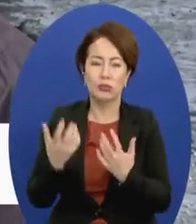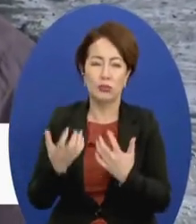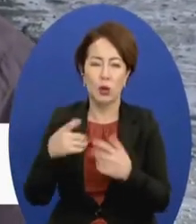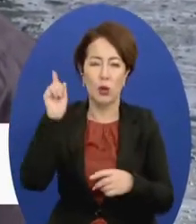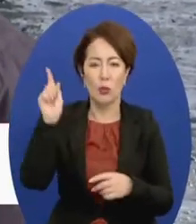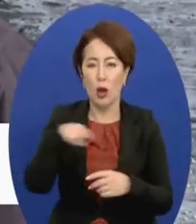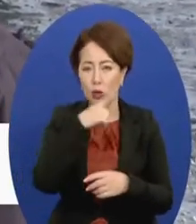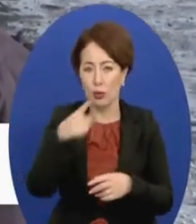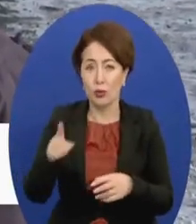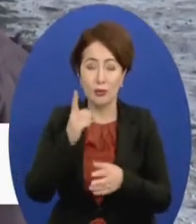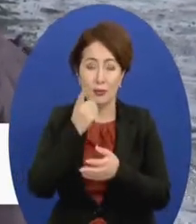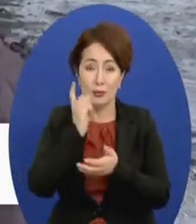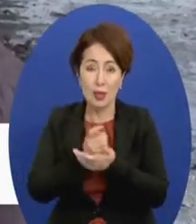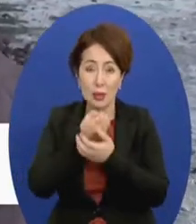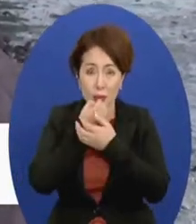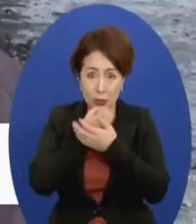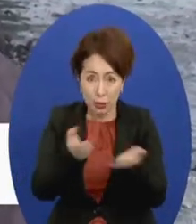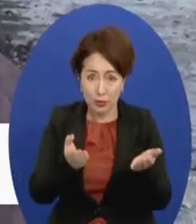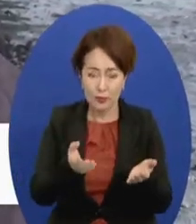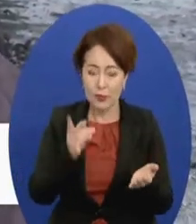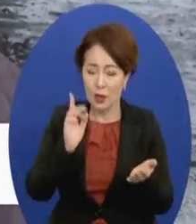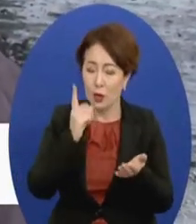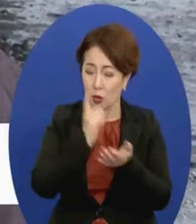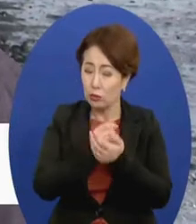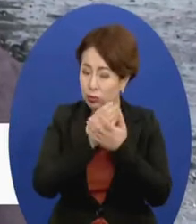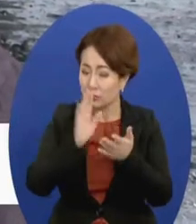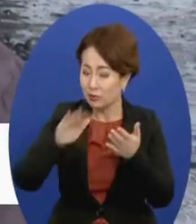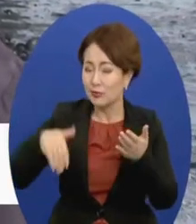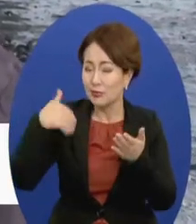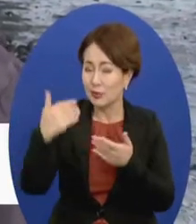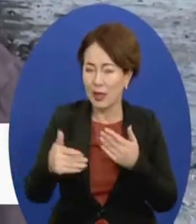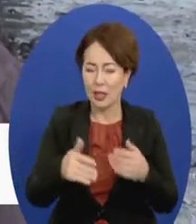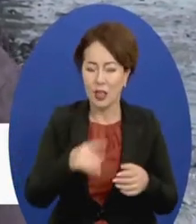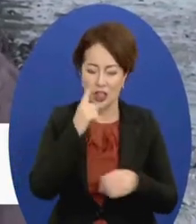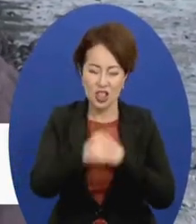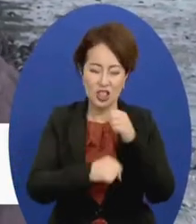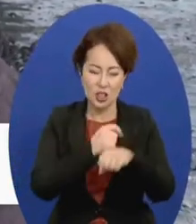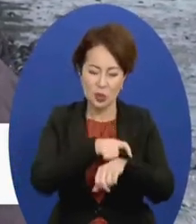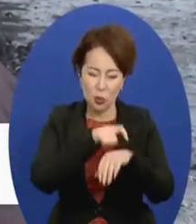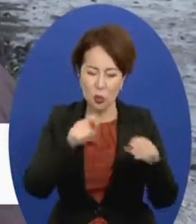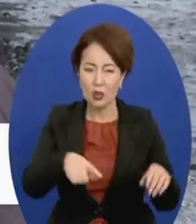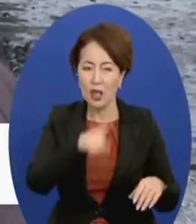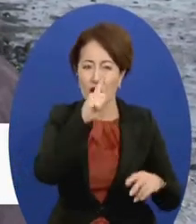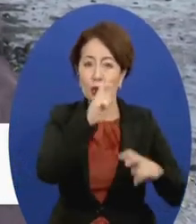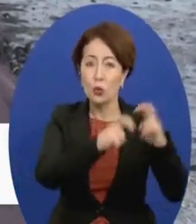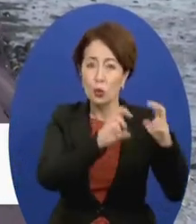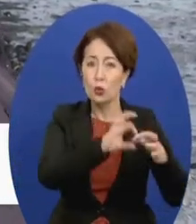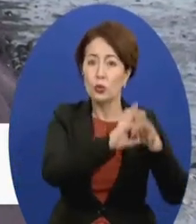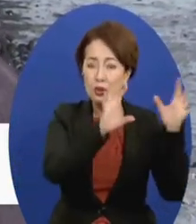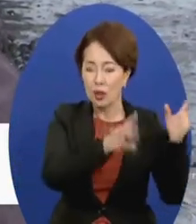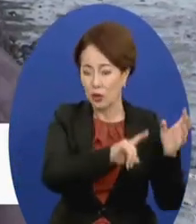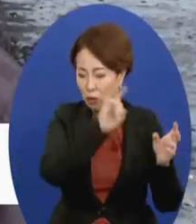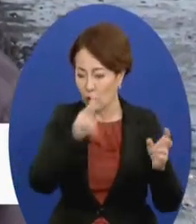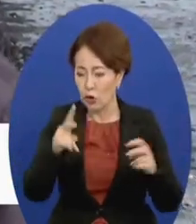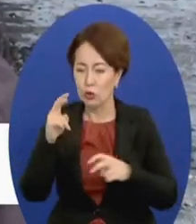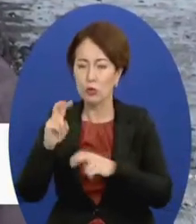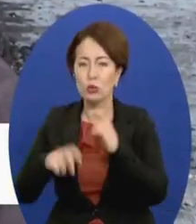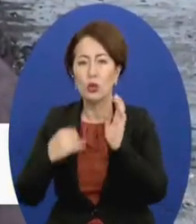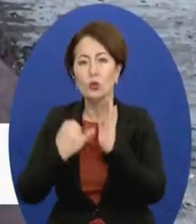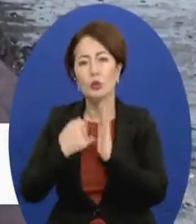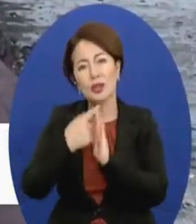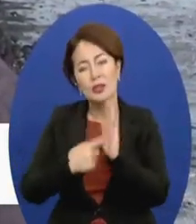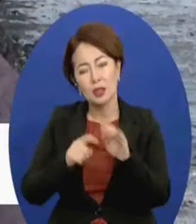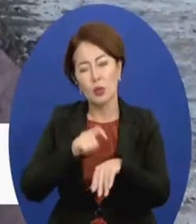байна. Тэгээ энэ тогтоол гарсны дараа маш шуурхай их жилийн хугацаанд эхний үйлдвэр ашиглалтанд орсон бол 2 дахь үйлдвэр бол ингээд 6 сарын